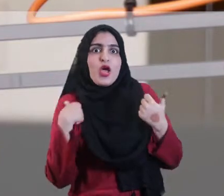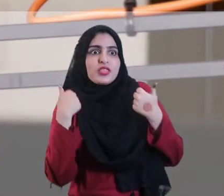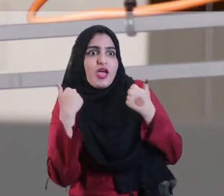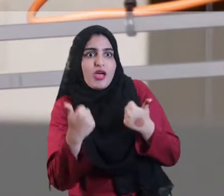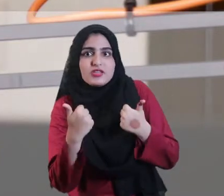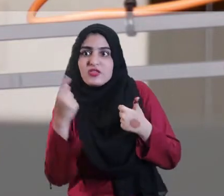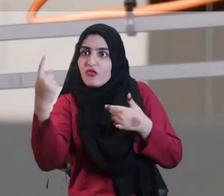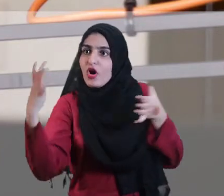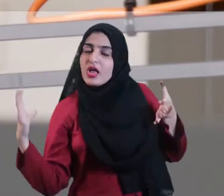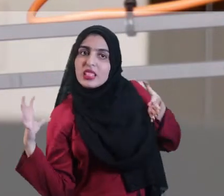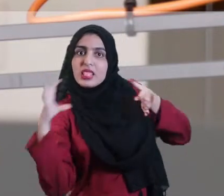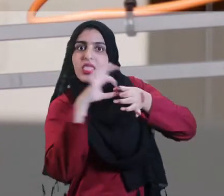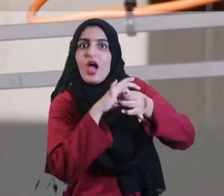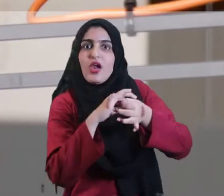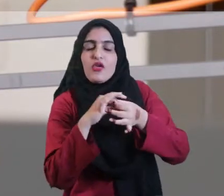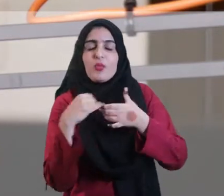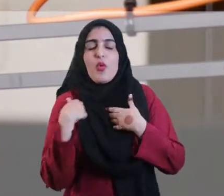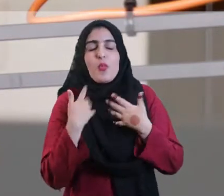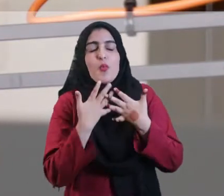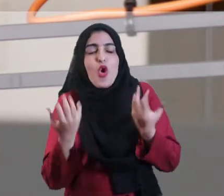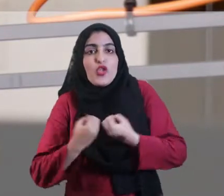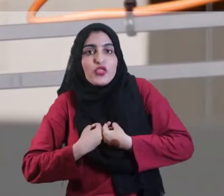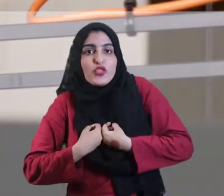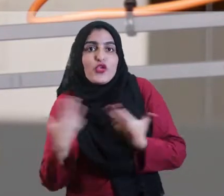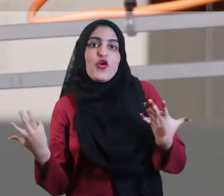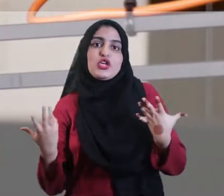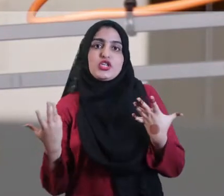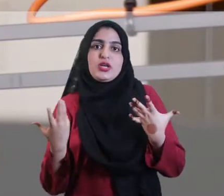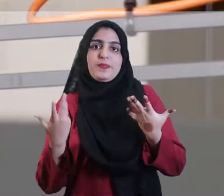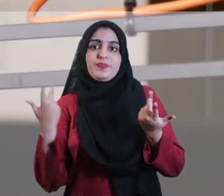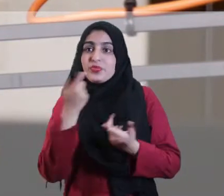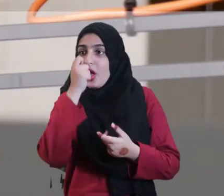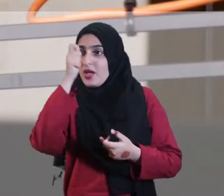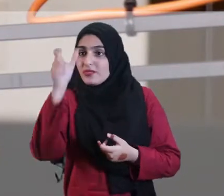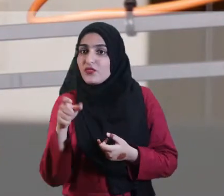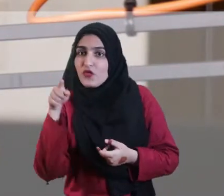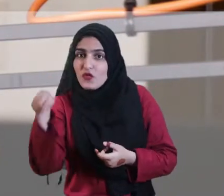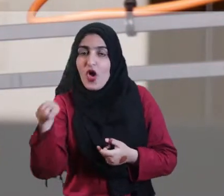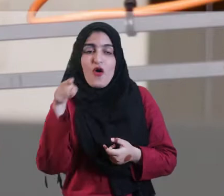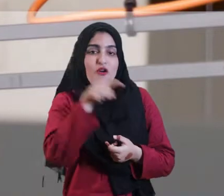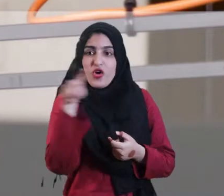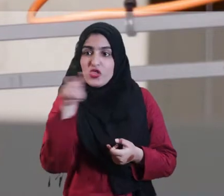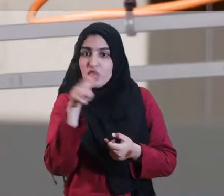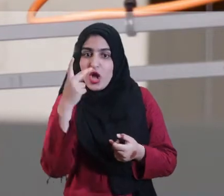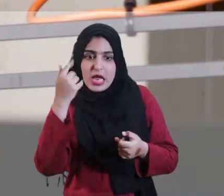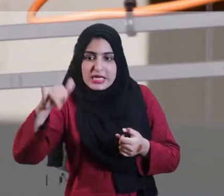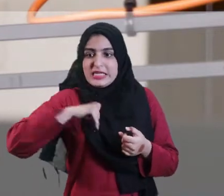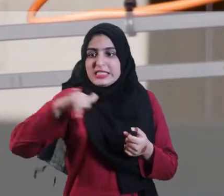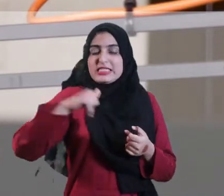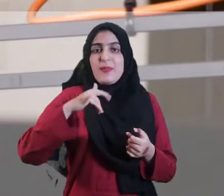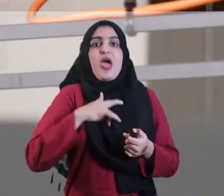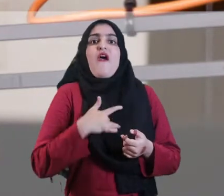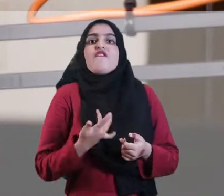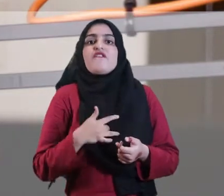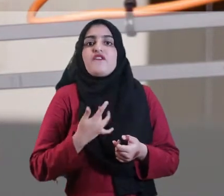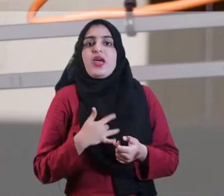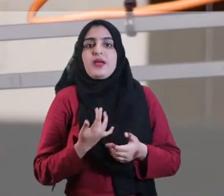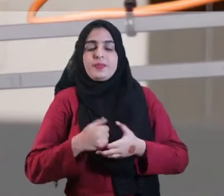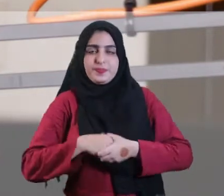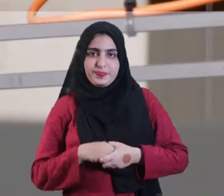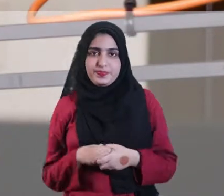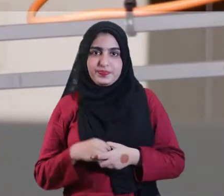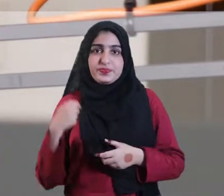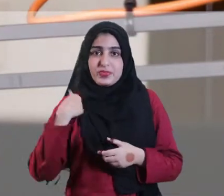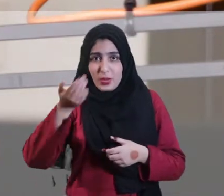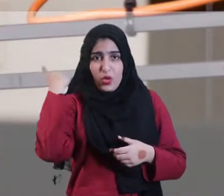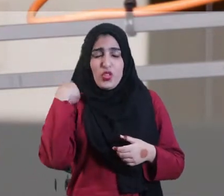बंदा इतना सिगरेट कैसे कर है दैट वास बिकॉज नो कि हिमसेल्फ व्हो डोंट नो समथिंग सिमिलर टो सीम चाहिए हम लोग एक